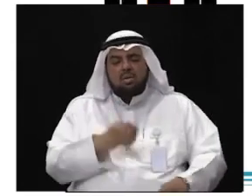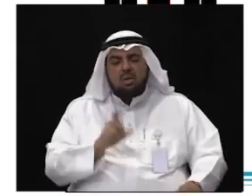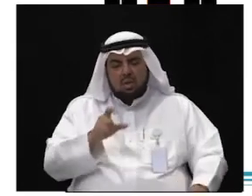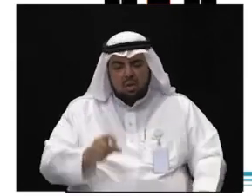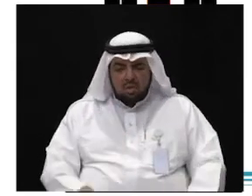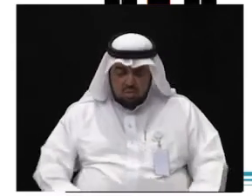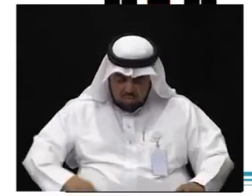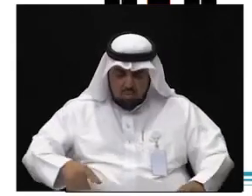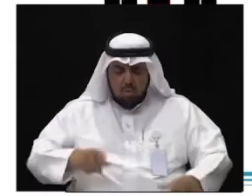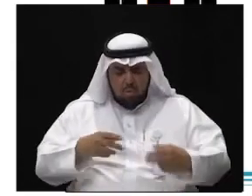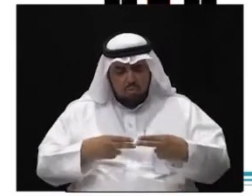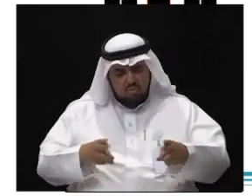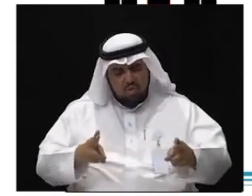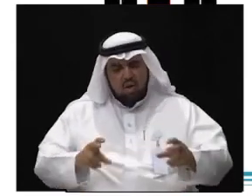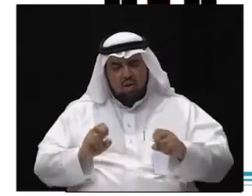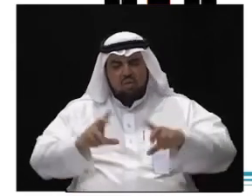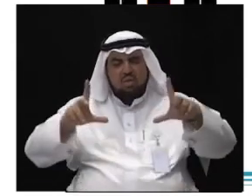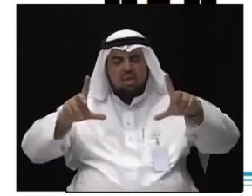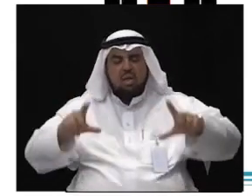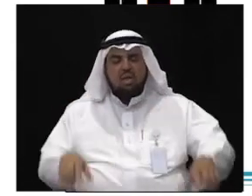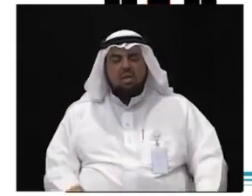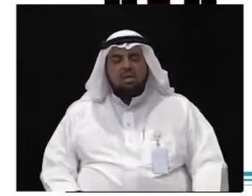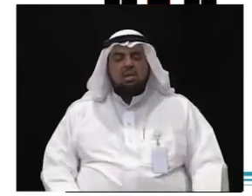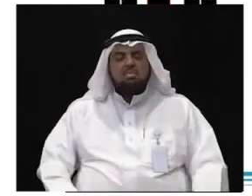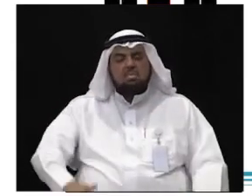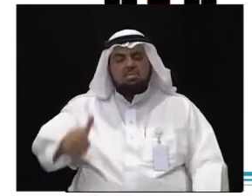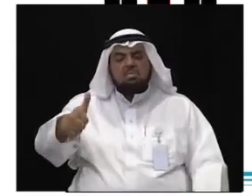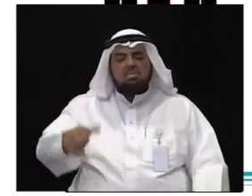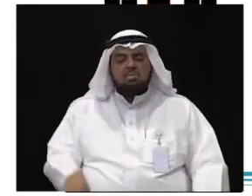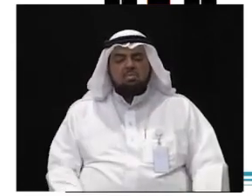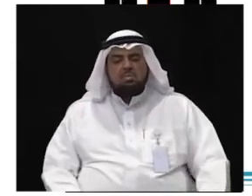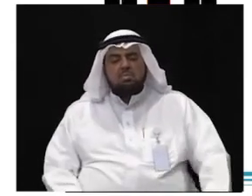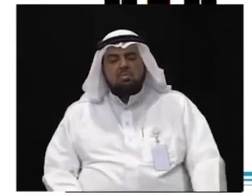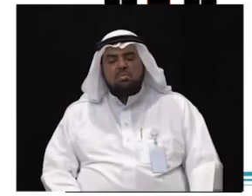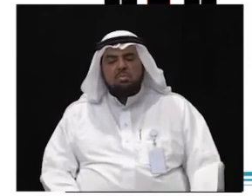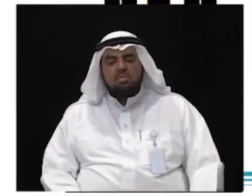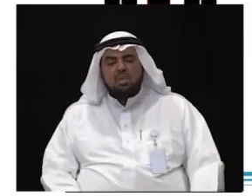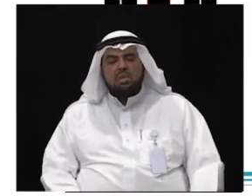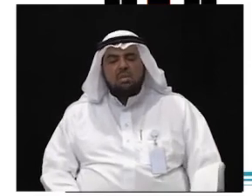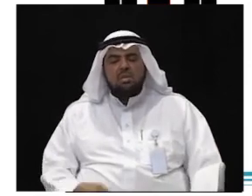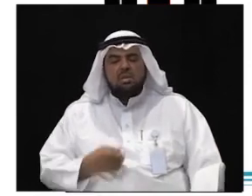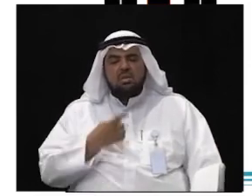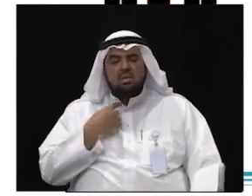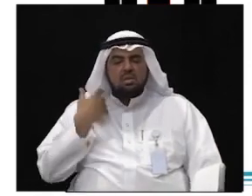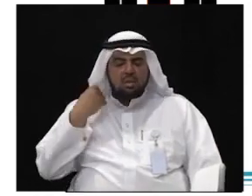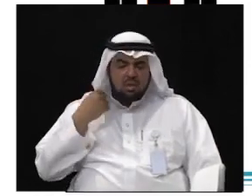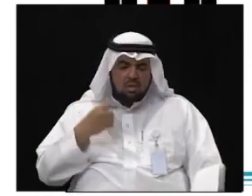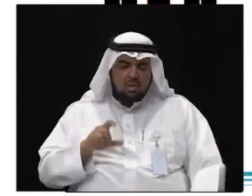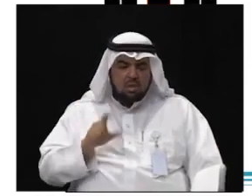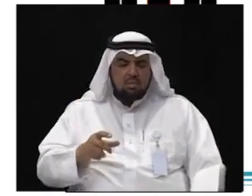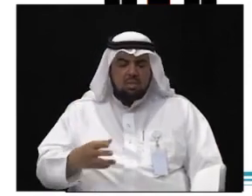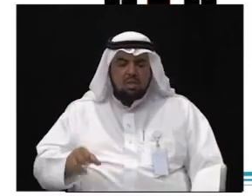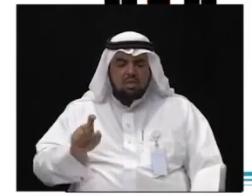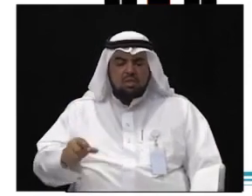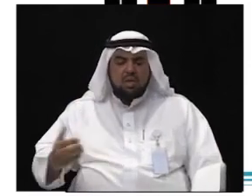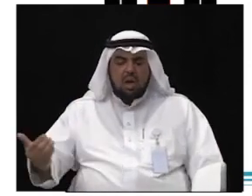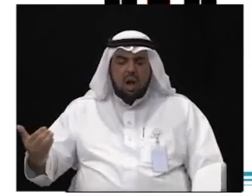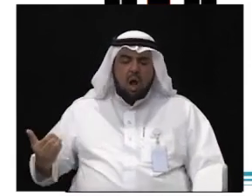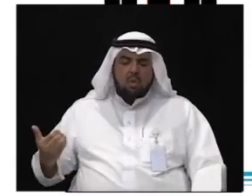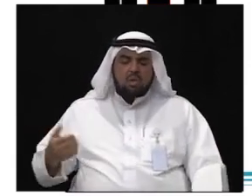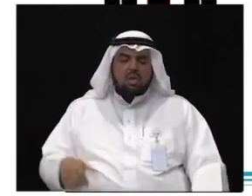وبالفعل وصل عبد العزيز إلى الدعاء بعد الفراغ من الطعام، وكذلك حب أن يجرب زر العودة،